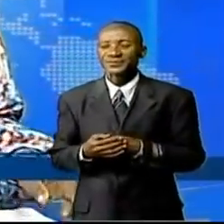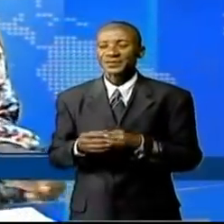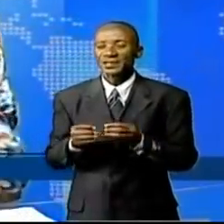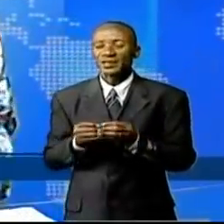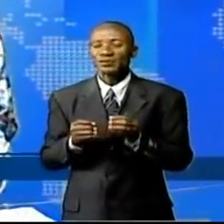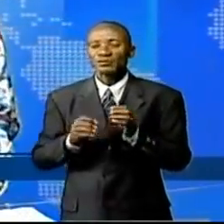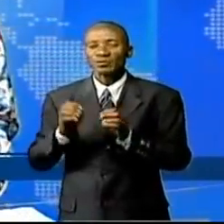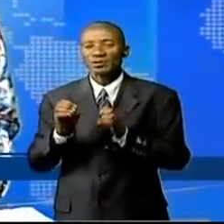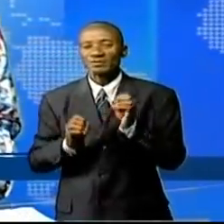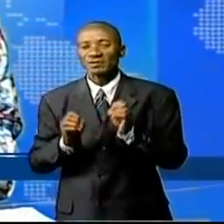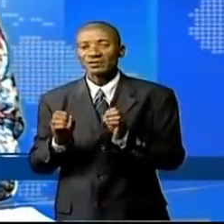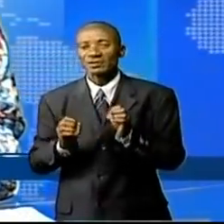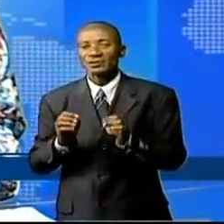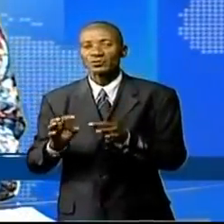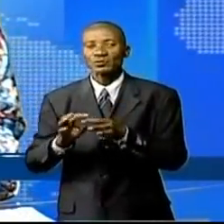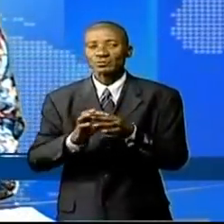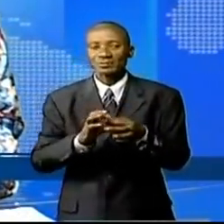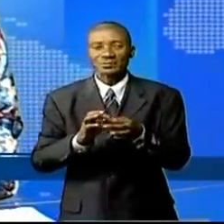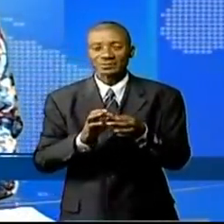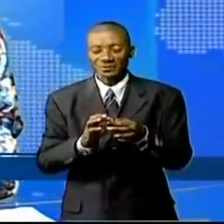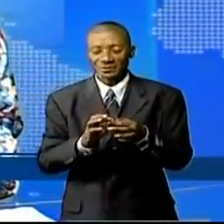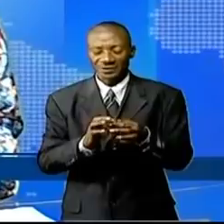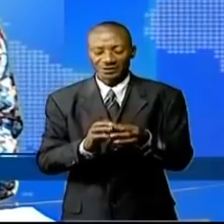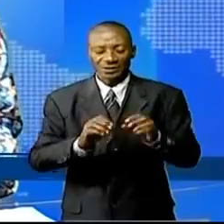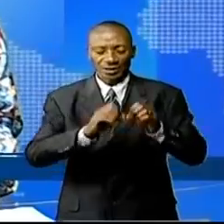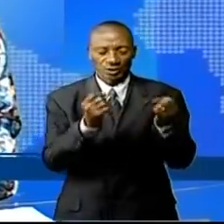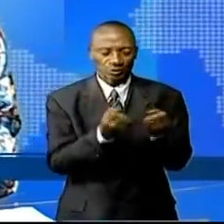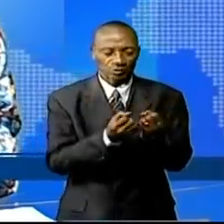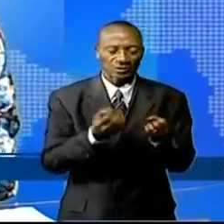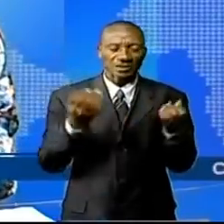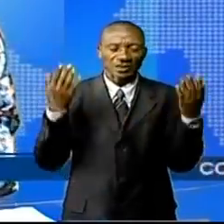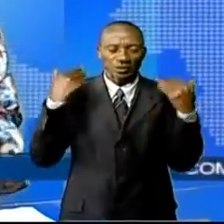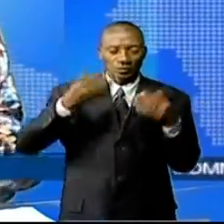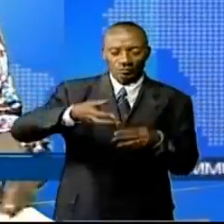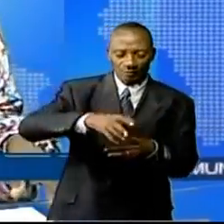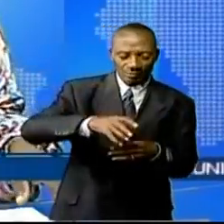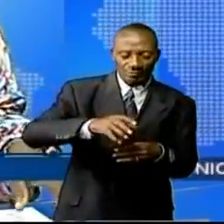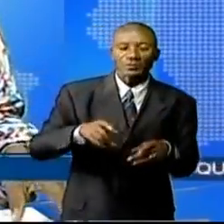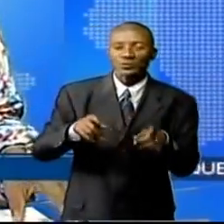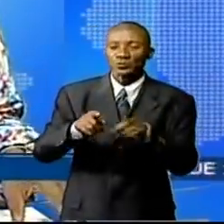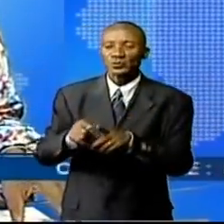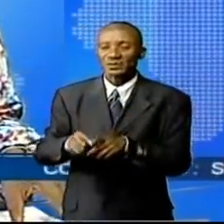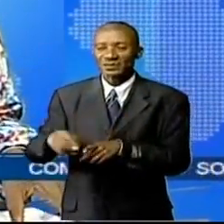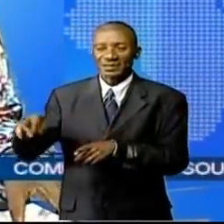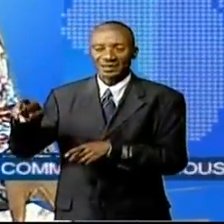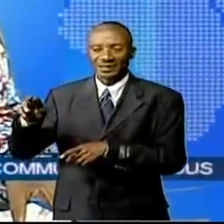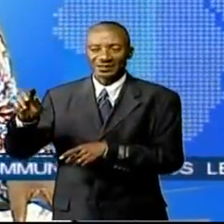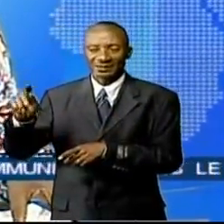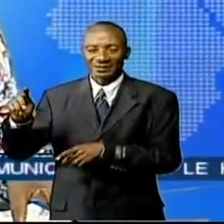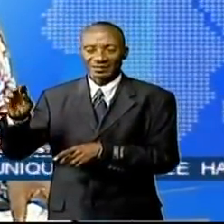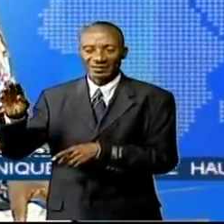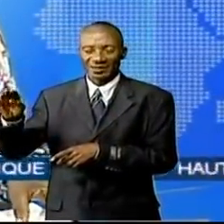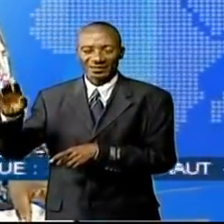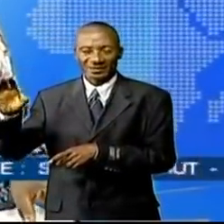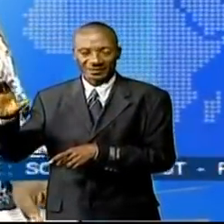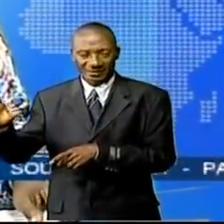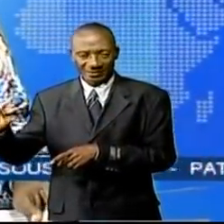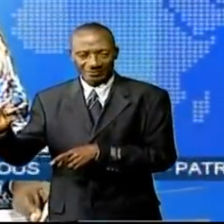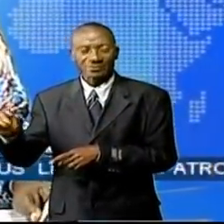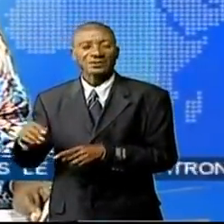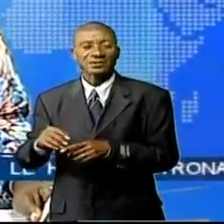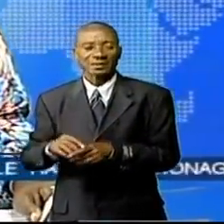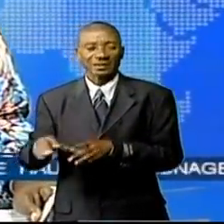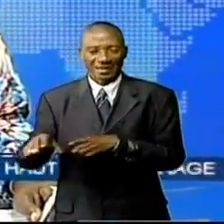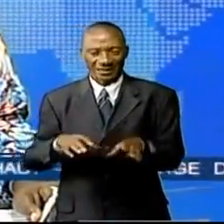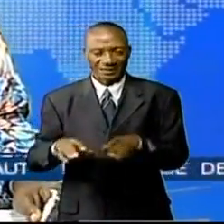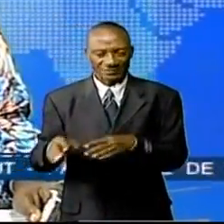partenariat entre la Régie des Eaux SA et la RTNC sur la couverture médiatique des activités de la Régie des Eaux et la collecte de la